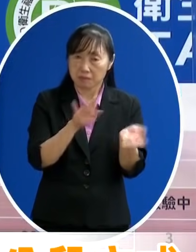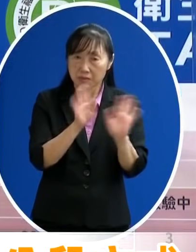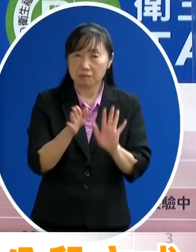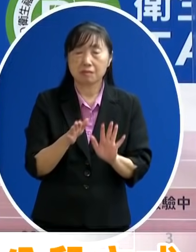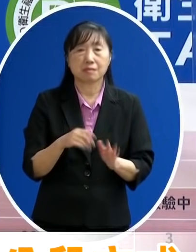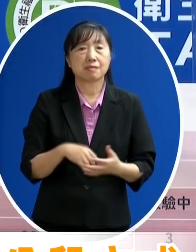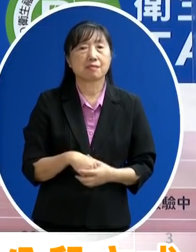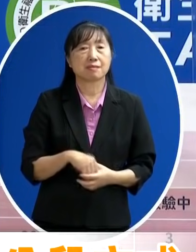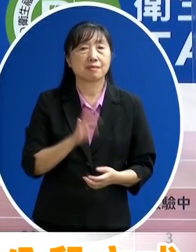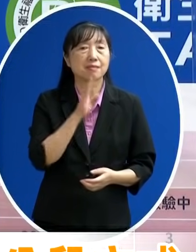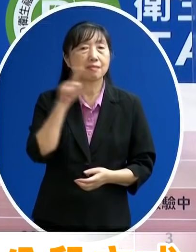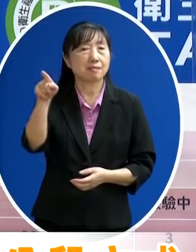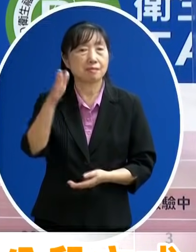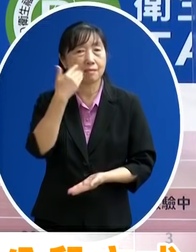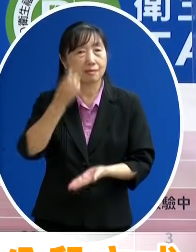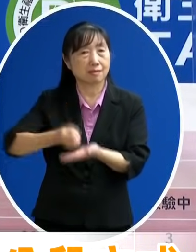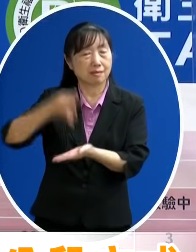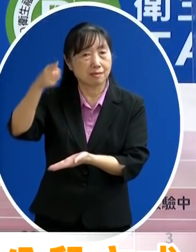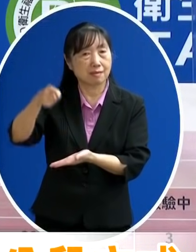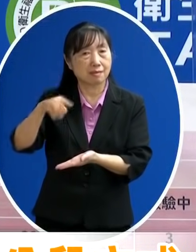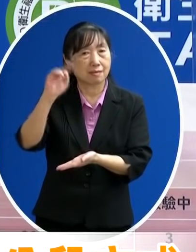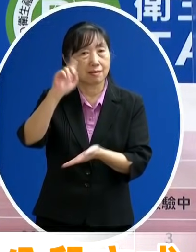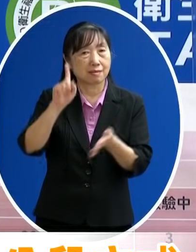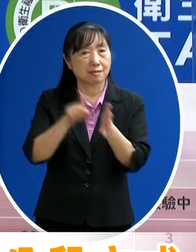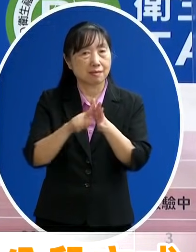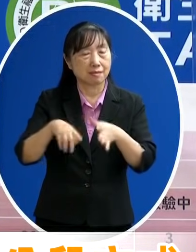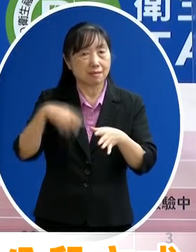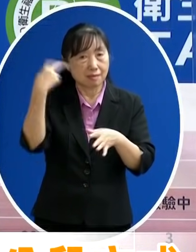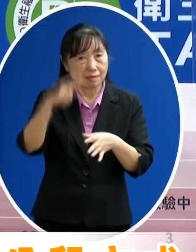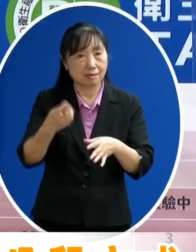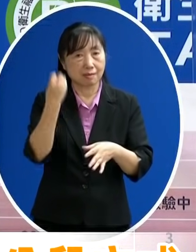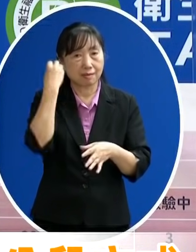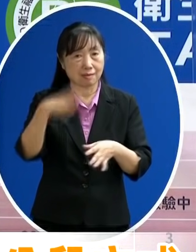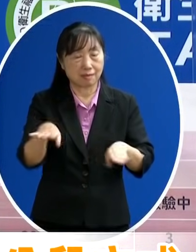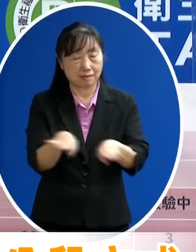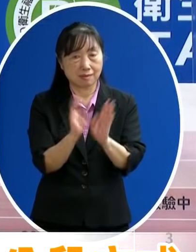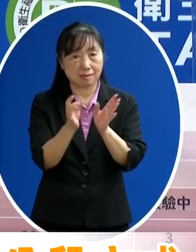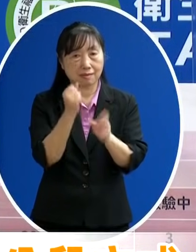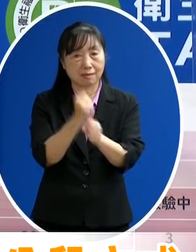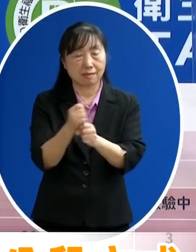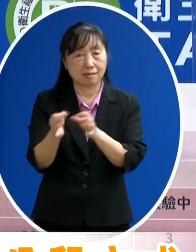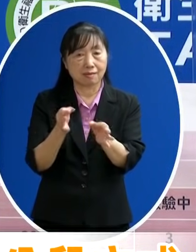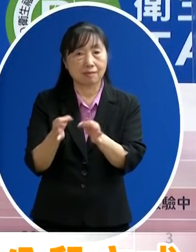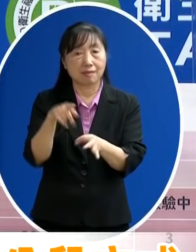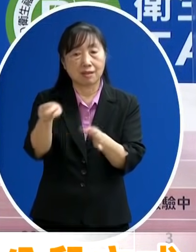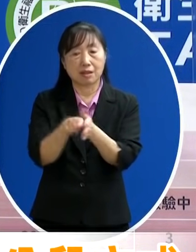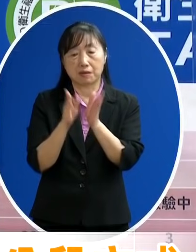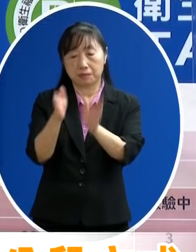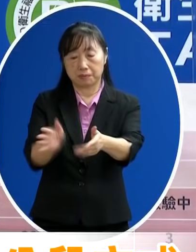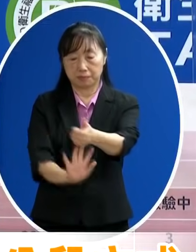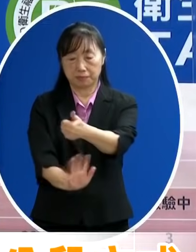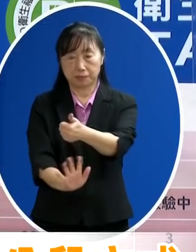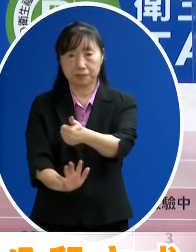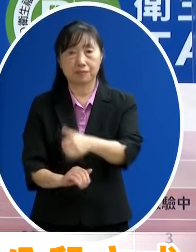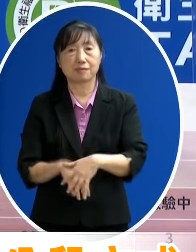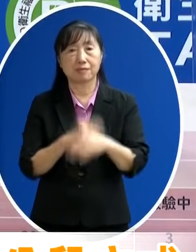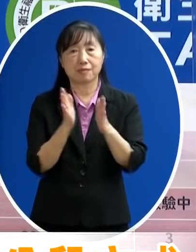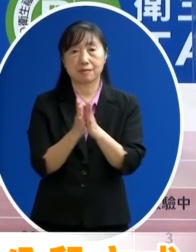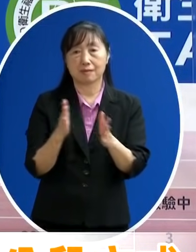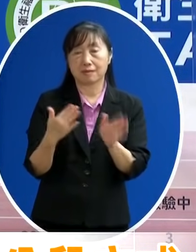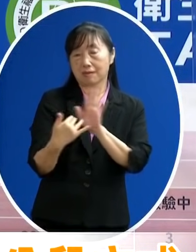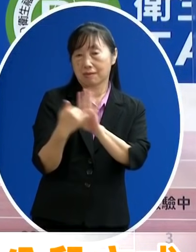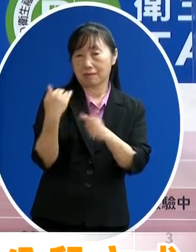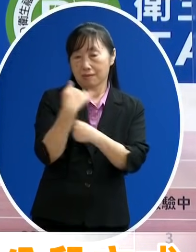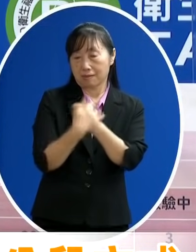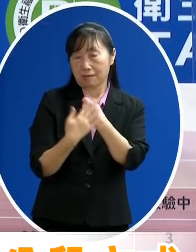诺富特药整个要来重新开始的时候，那必须对于这些相关的员工，好这些所谓的一个防护的概